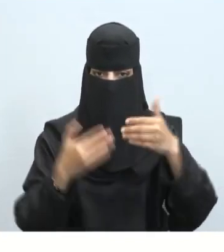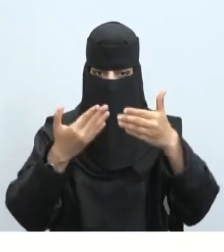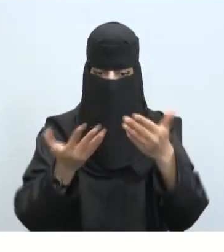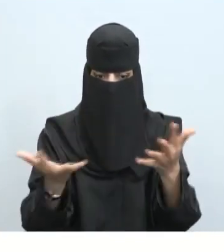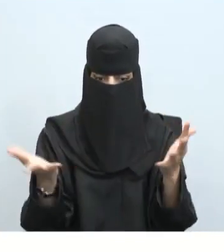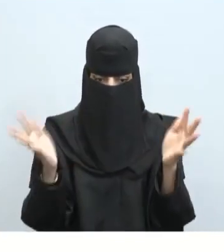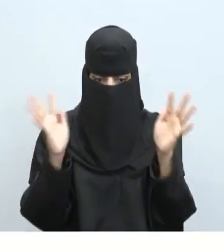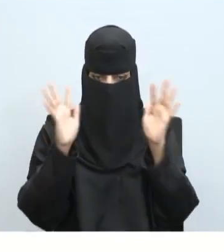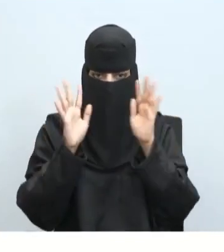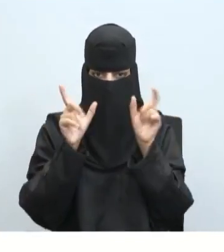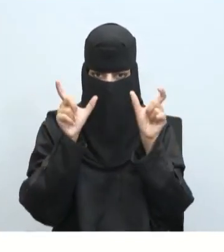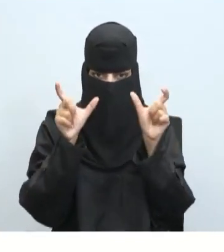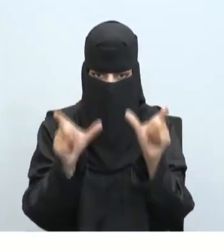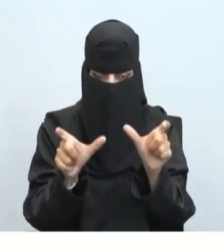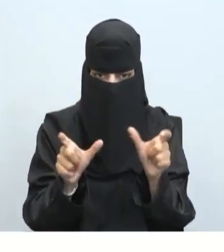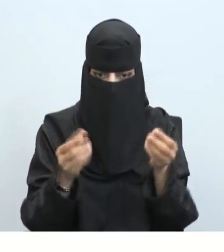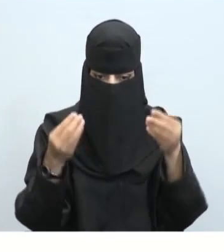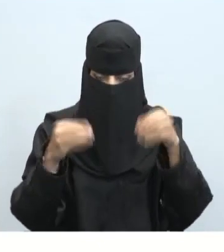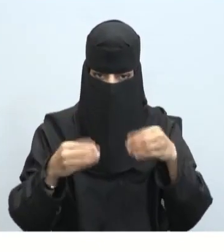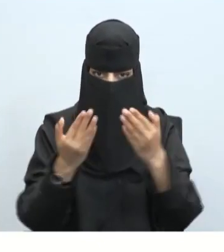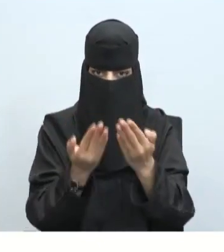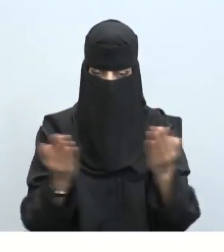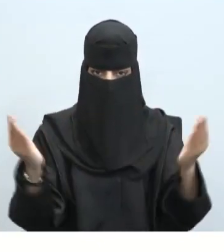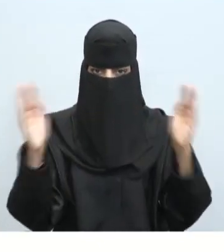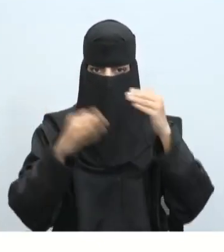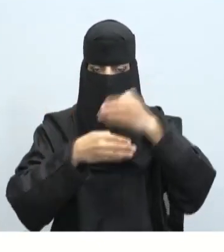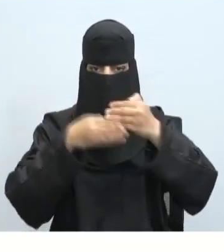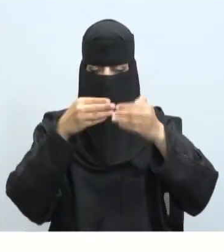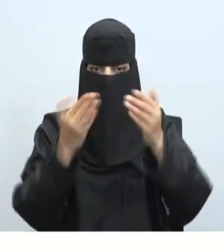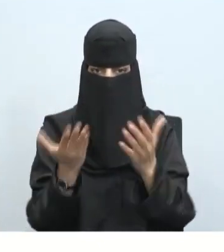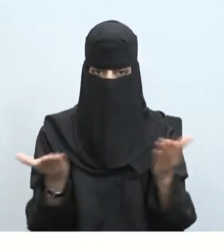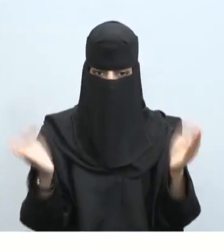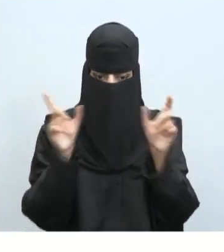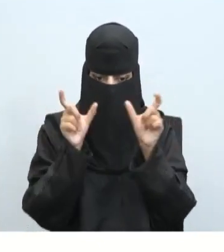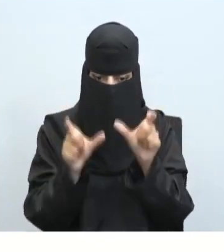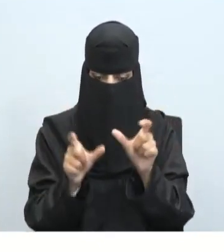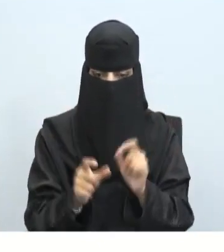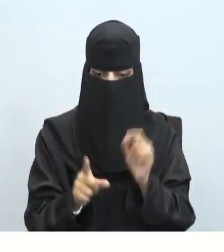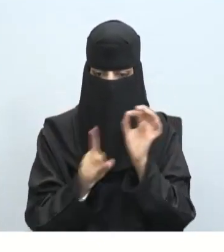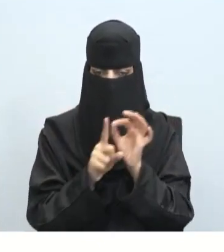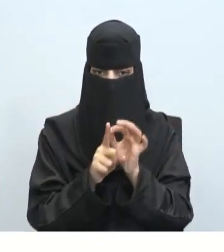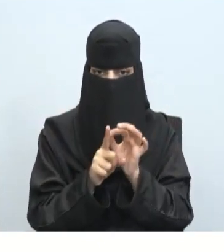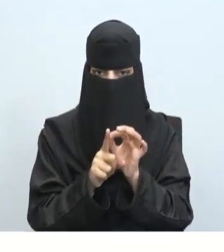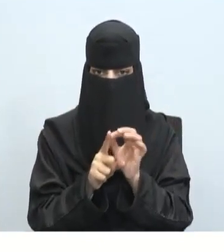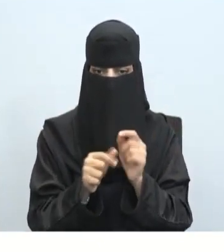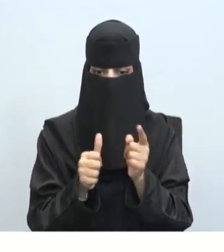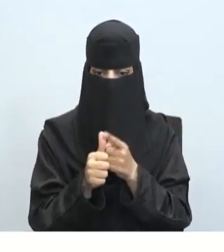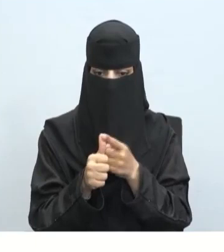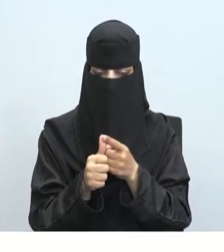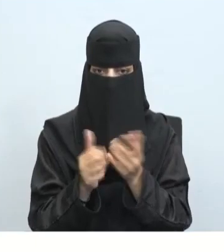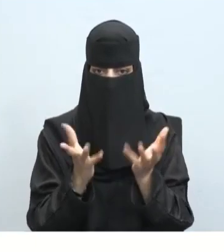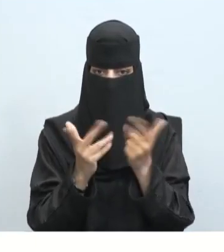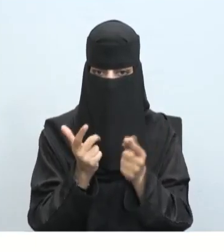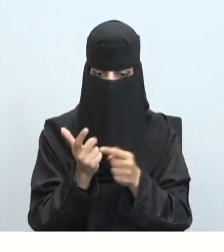القلاء والحصون القلاء والحصون اهداف الدرس ان